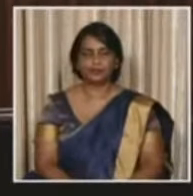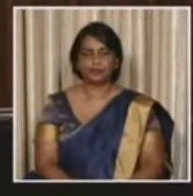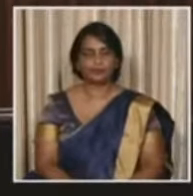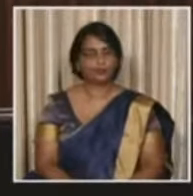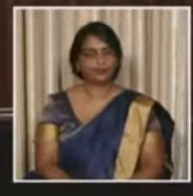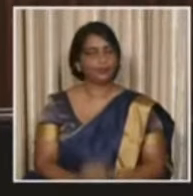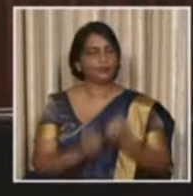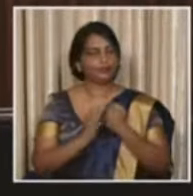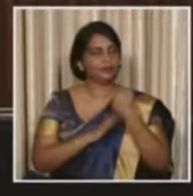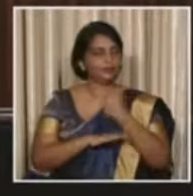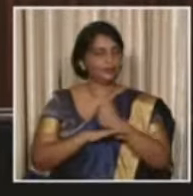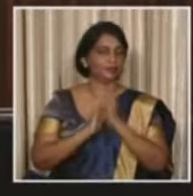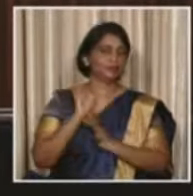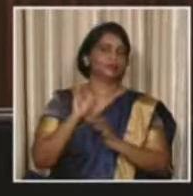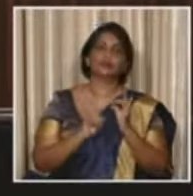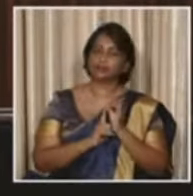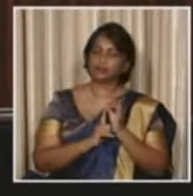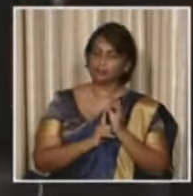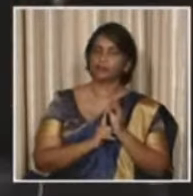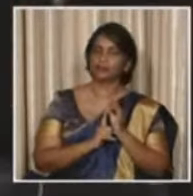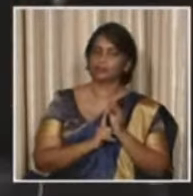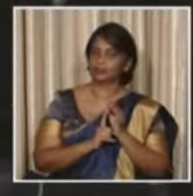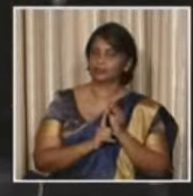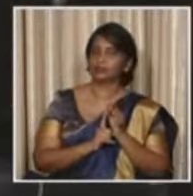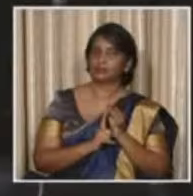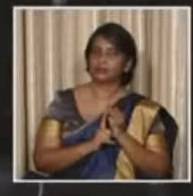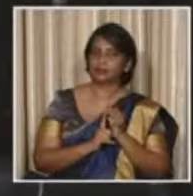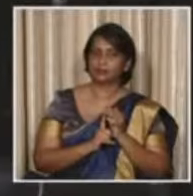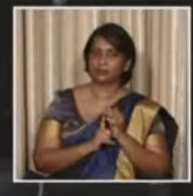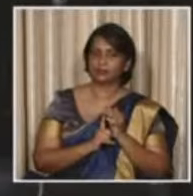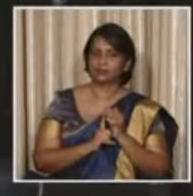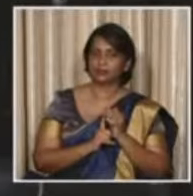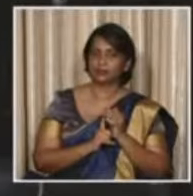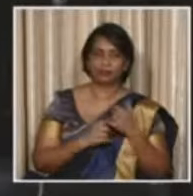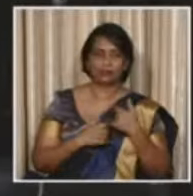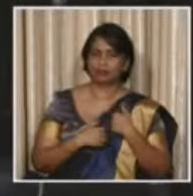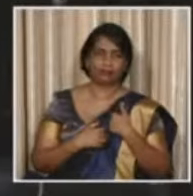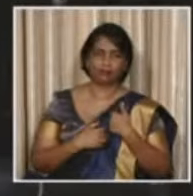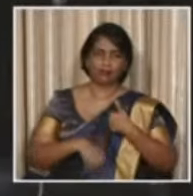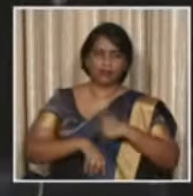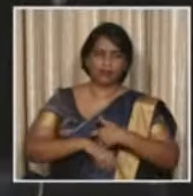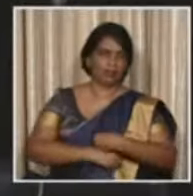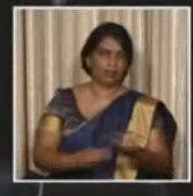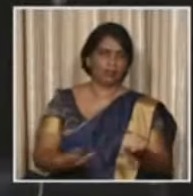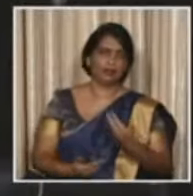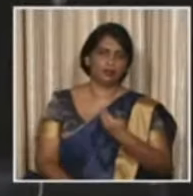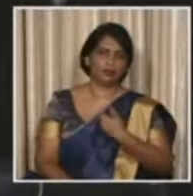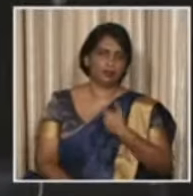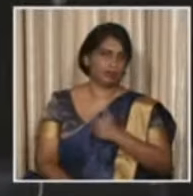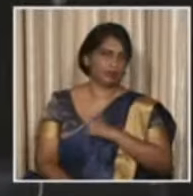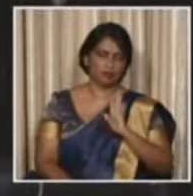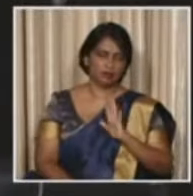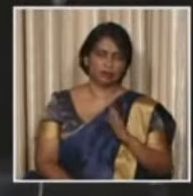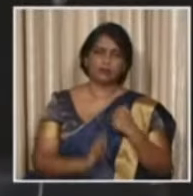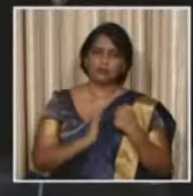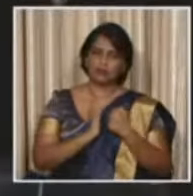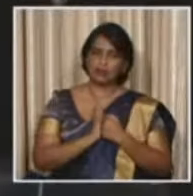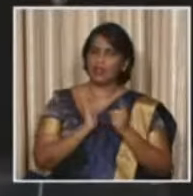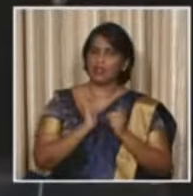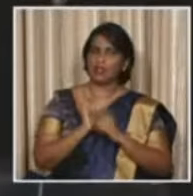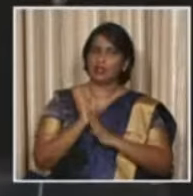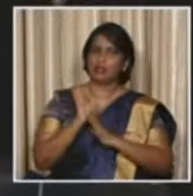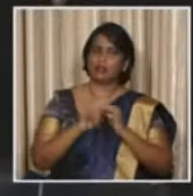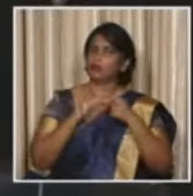ගරු මුලාසන ආරූඪ මන්ත්‍රීතුමනි, I don't want to waste my time answering Kiriyalla because I'm very sorry to